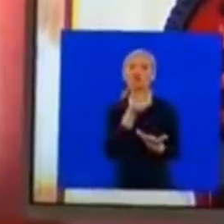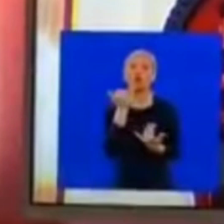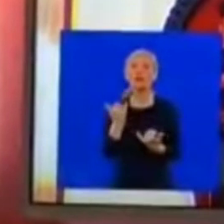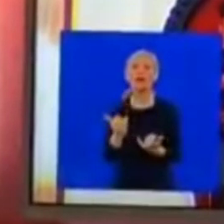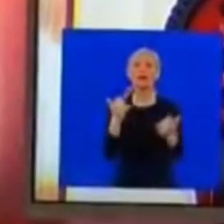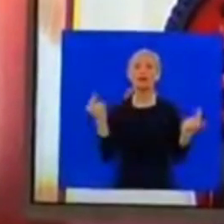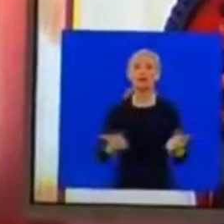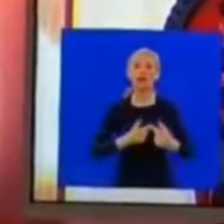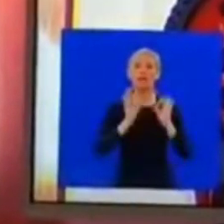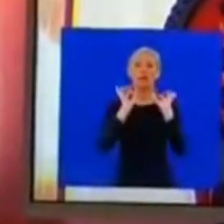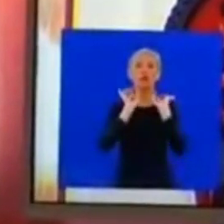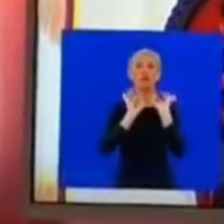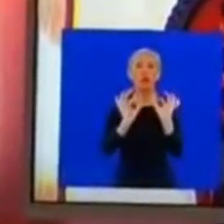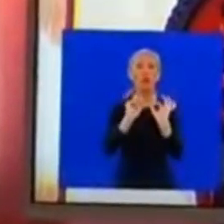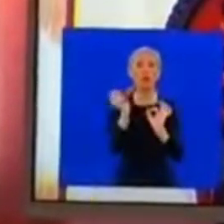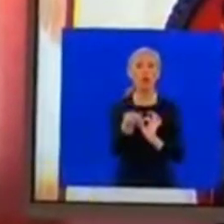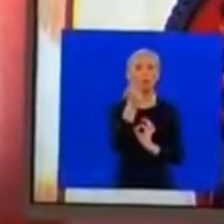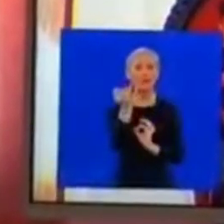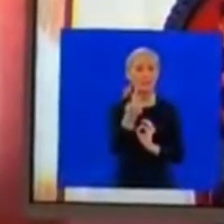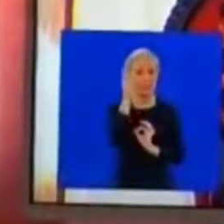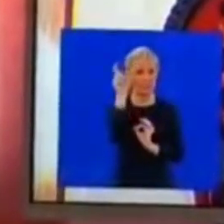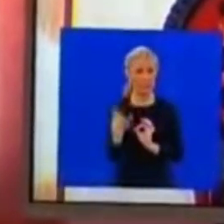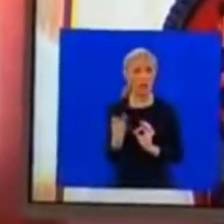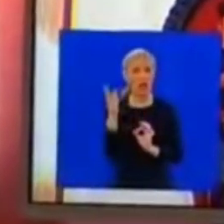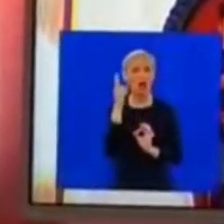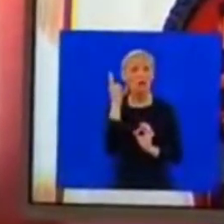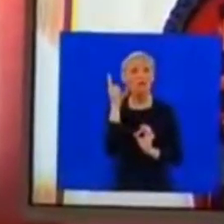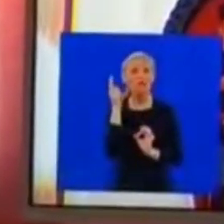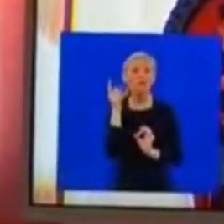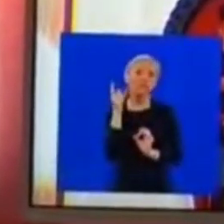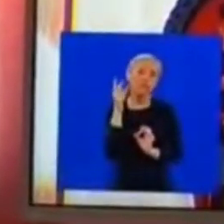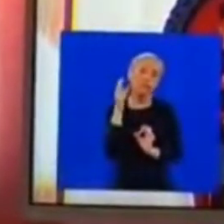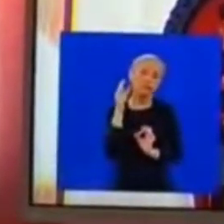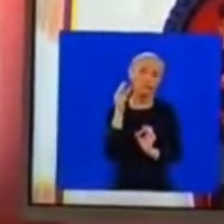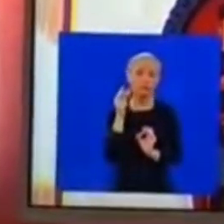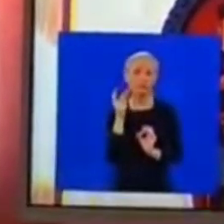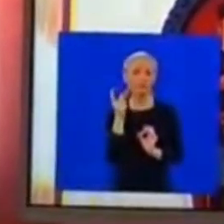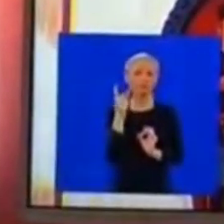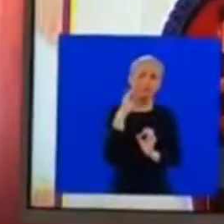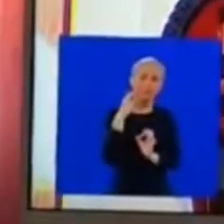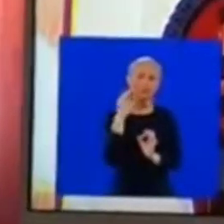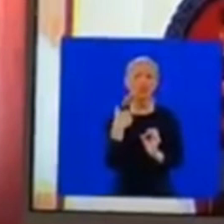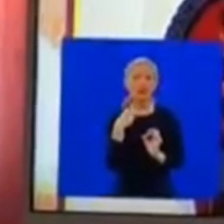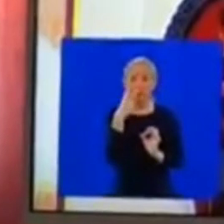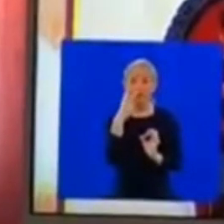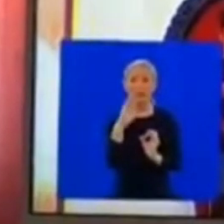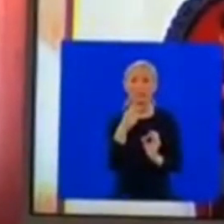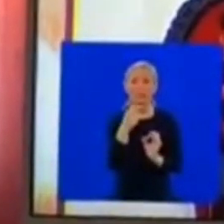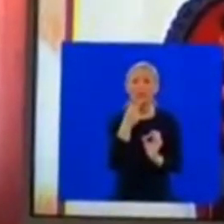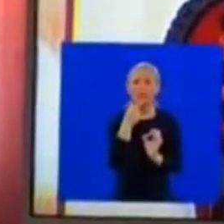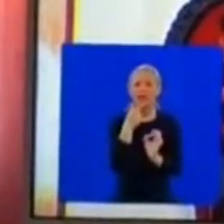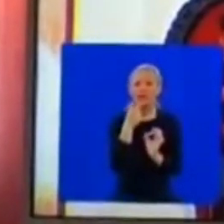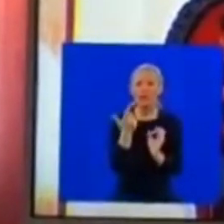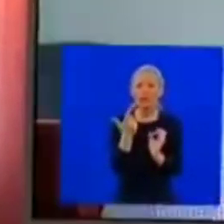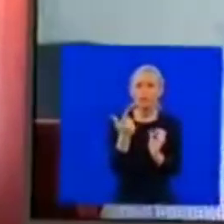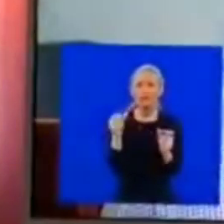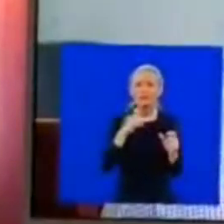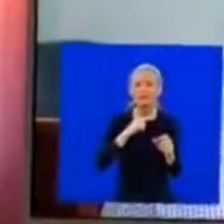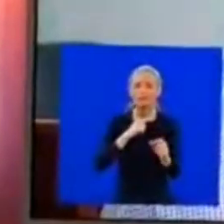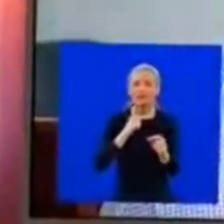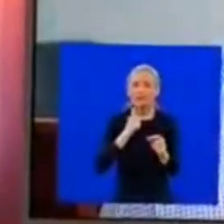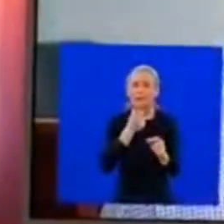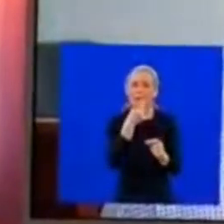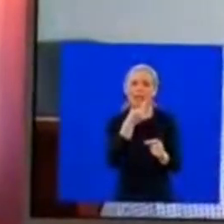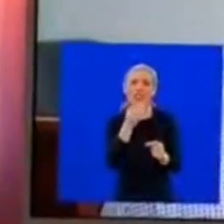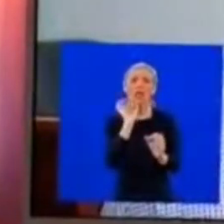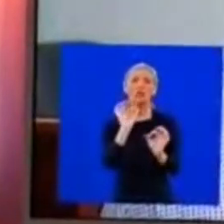slavimo, dobroga pastira. I vidjet ćemo, pokušat ćemo vidjeti u čemu je sadržaj te sintagme dobri pastir.